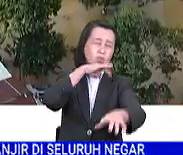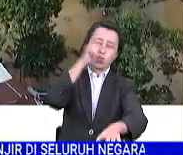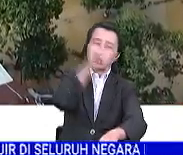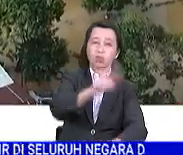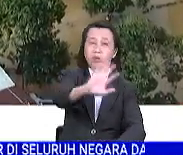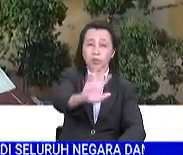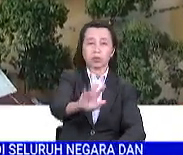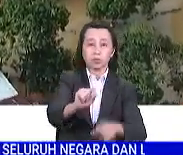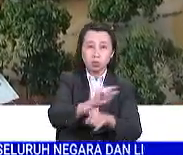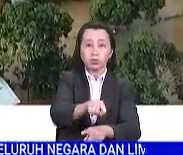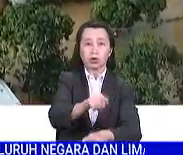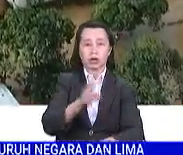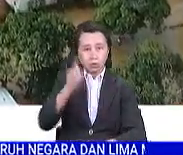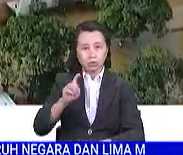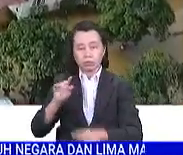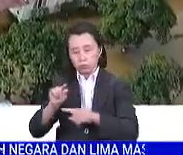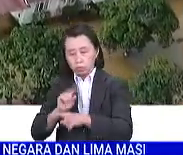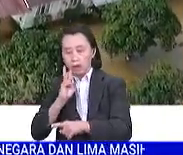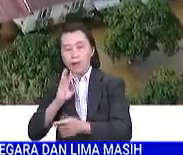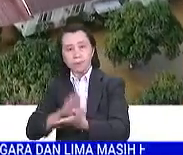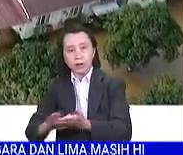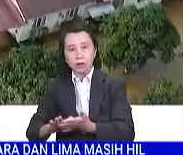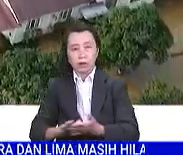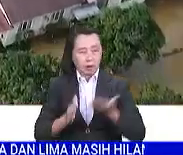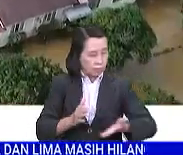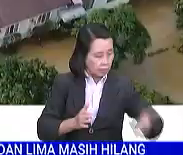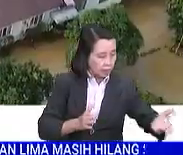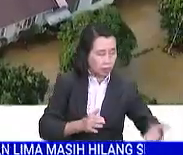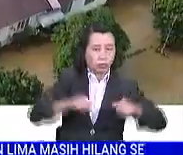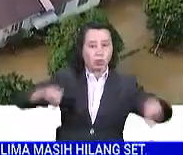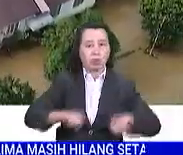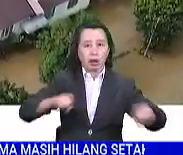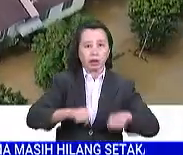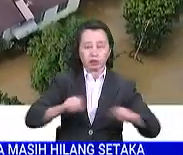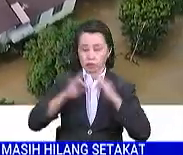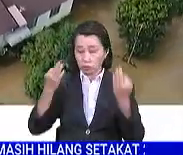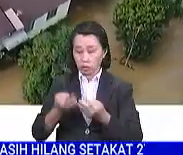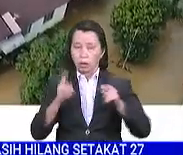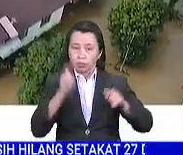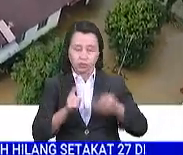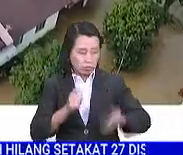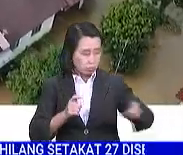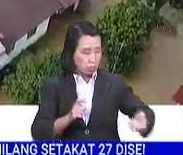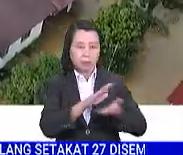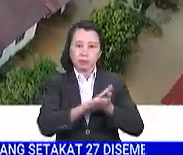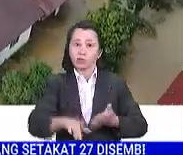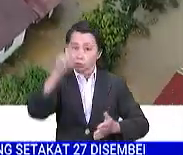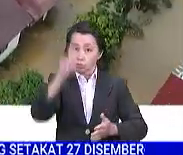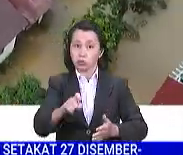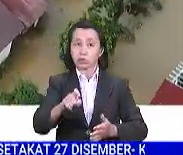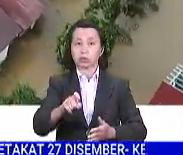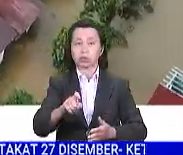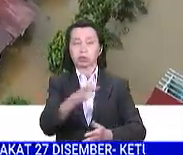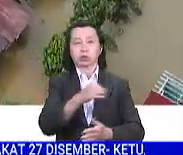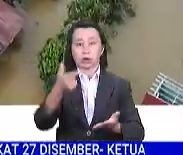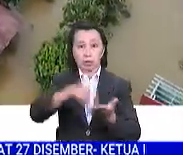kita nak air itu air yang bersih dan juga bahan mentah yang disediakan untuk memasak kepada keluarga kita juga adalah yang bersih. Dan